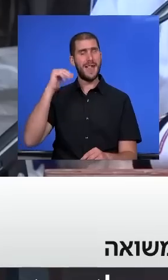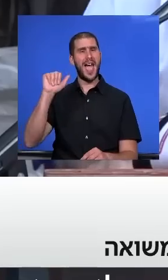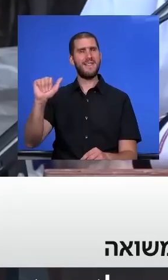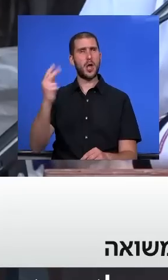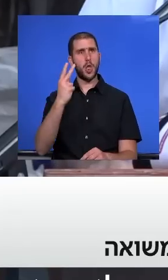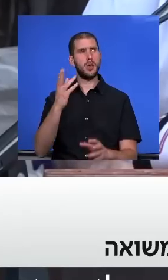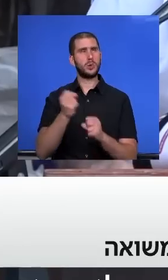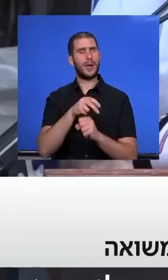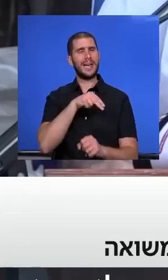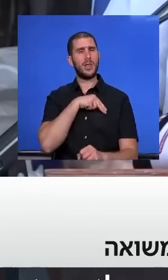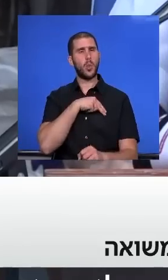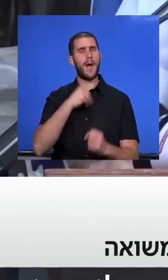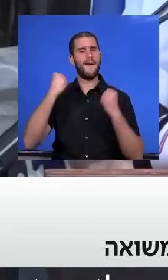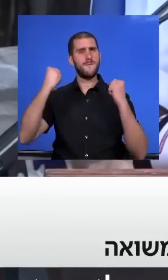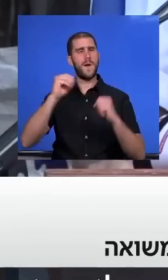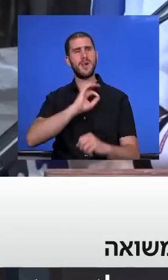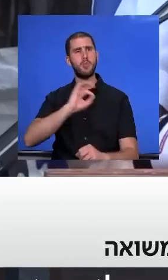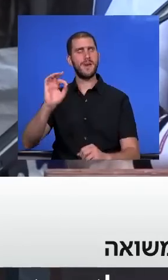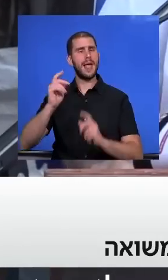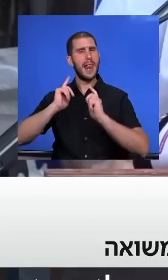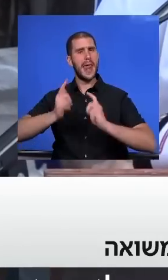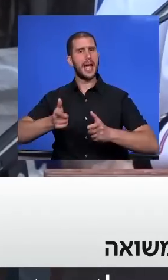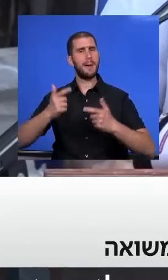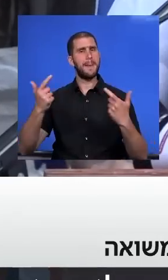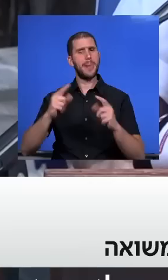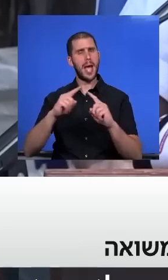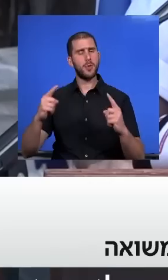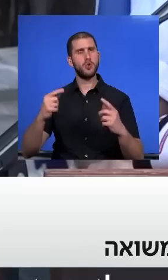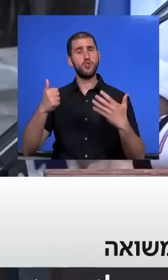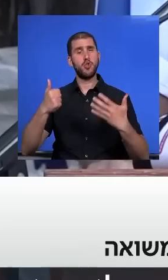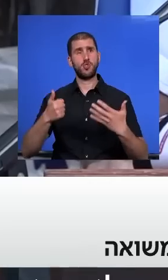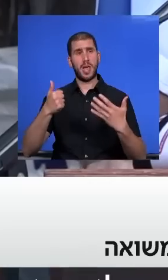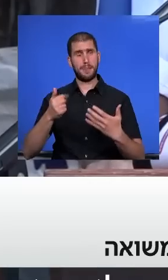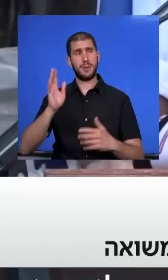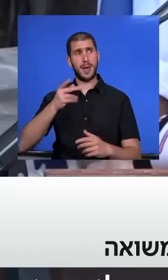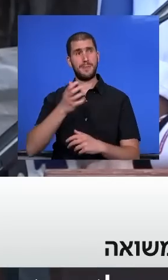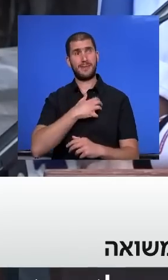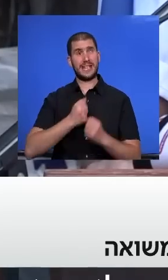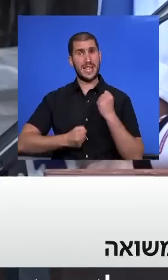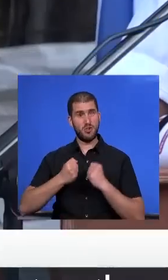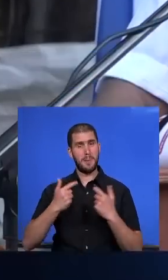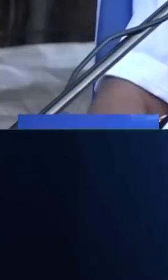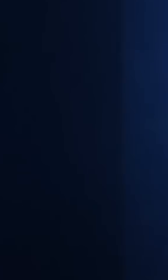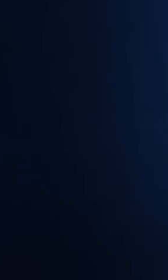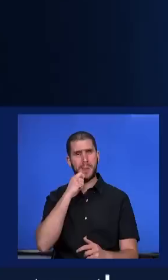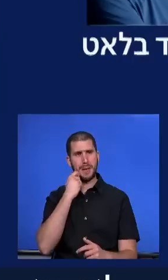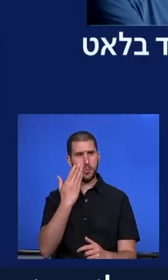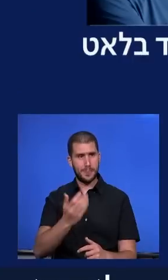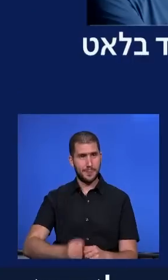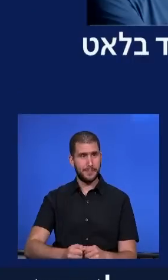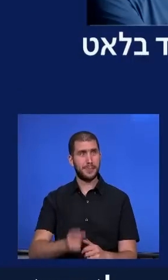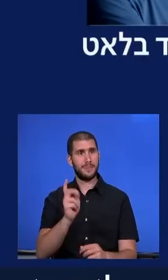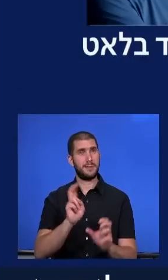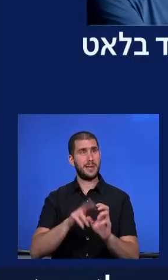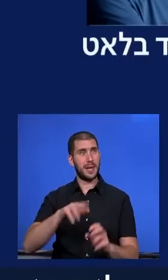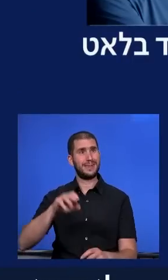תורי הגבורה והמופת הלחימה במלחמות ששת הימים, שבה גם נפצע קשה ומלחמת יום הכיפורים. אליהם מצטרפים